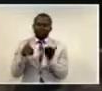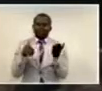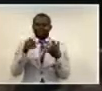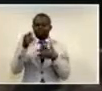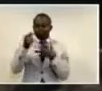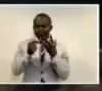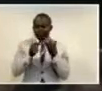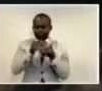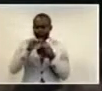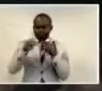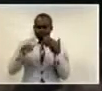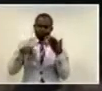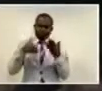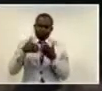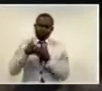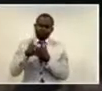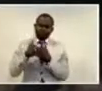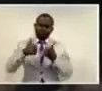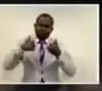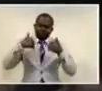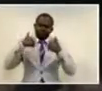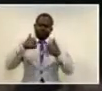ibikwiye ndetse no